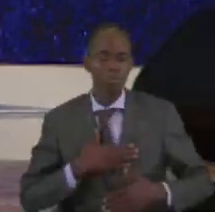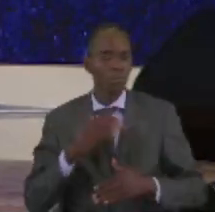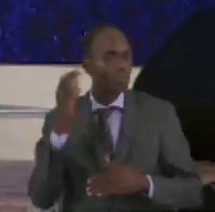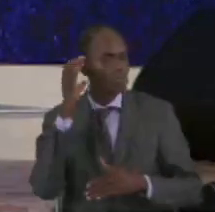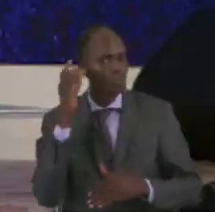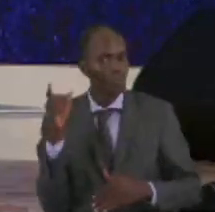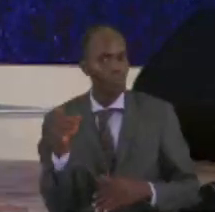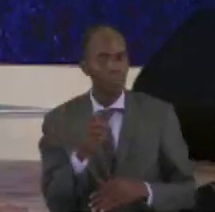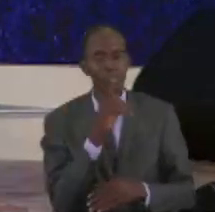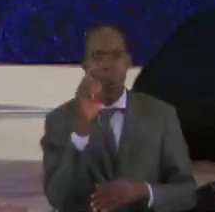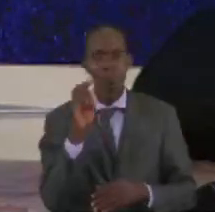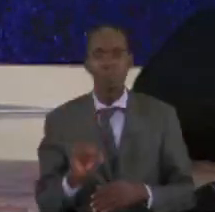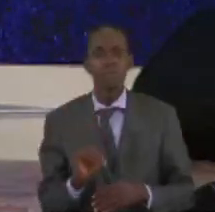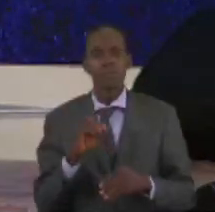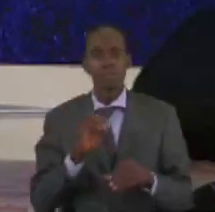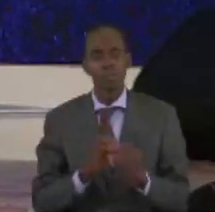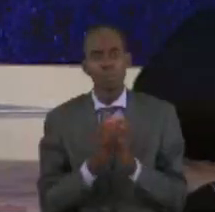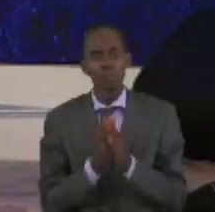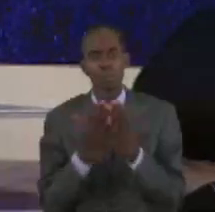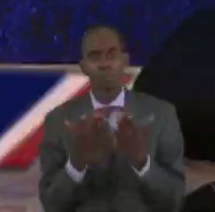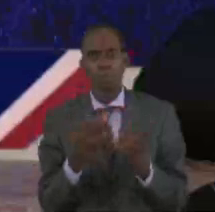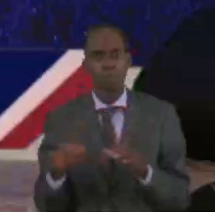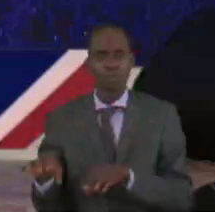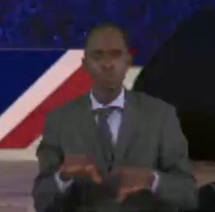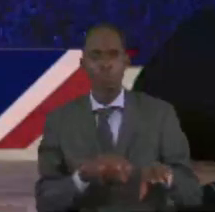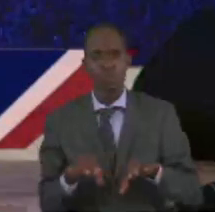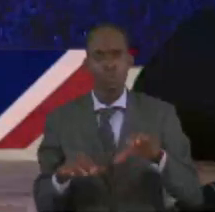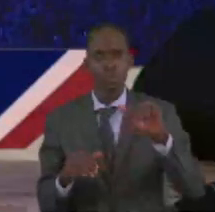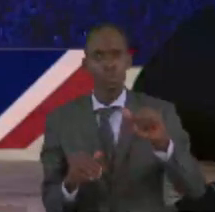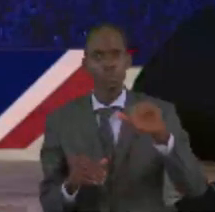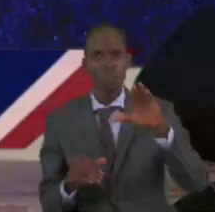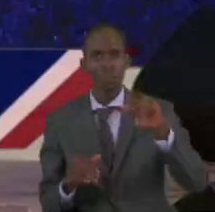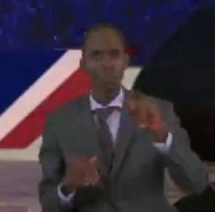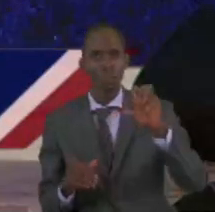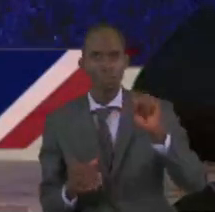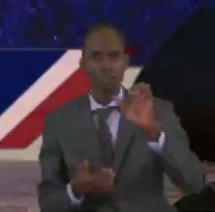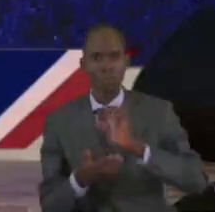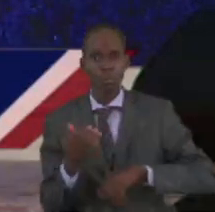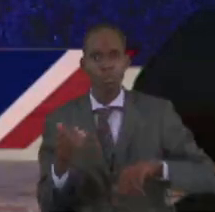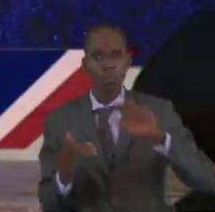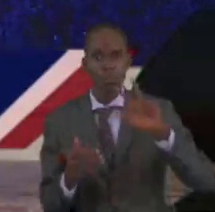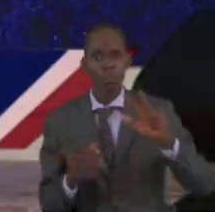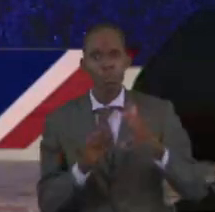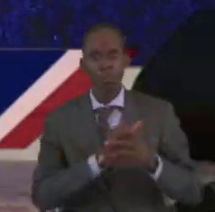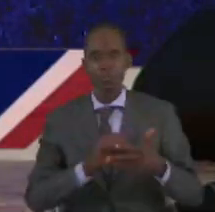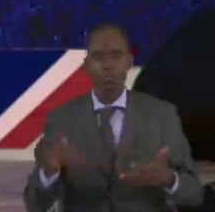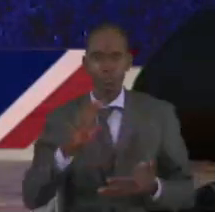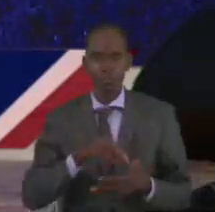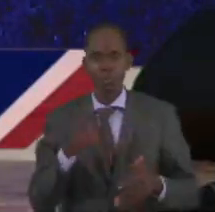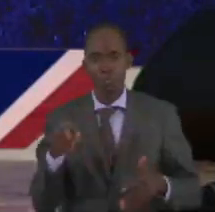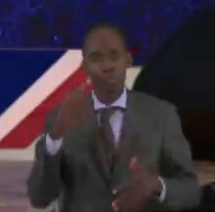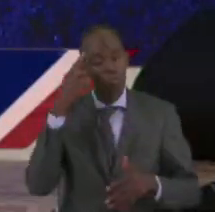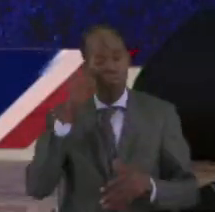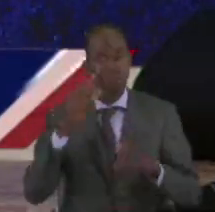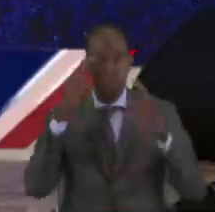écoutez-le. Actes des Apôtres, chapitre 3, verset 22.